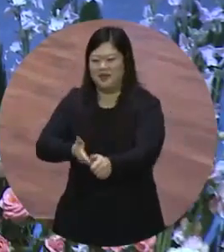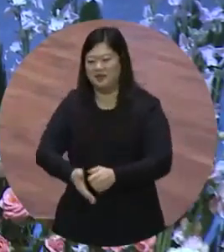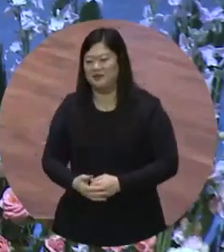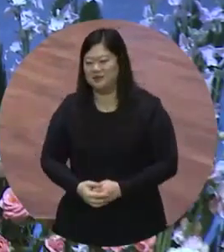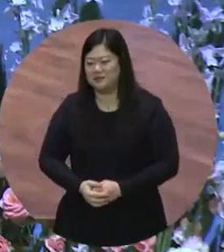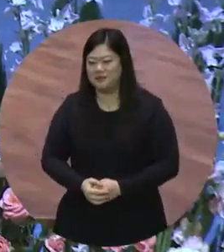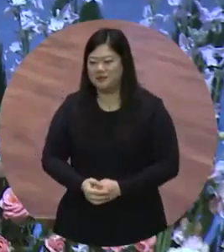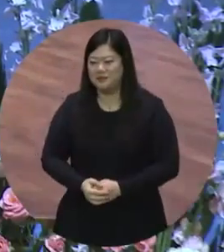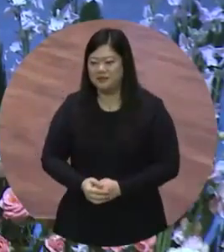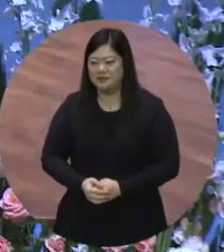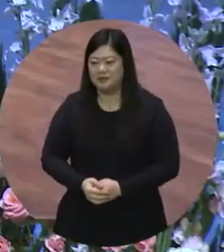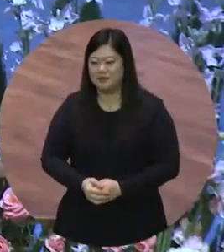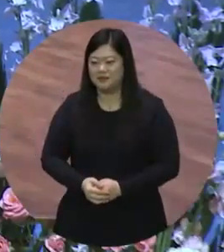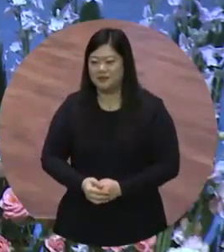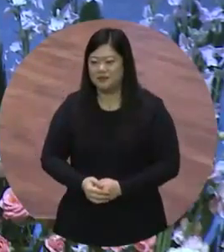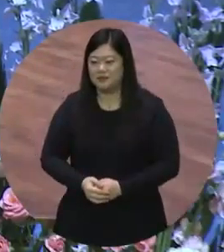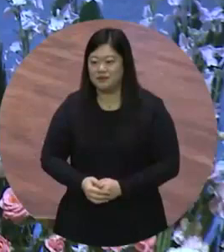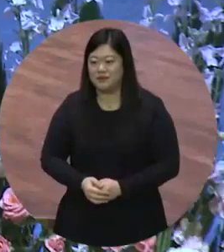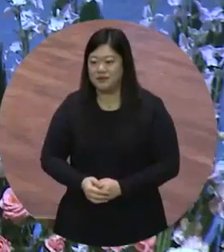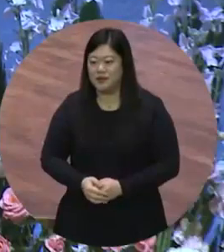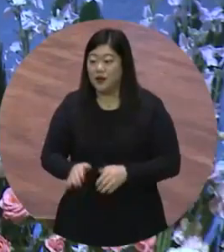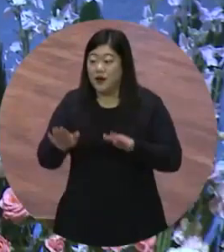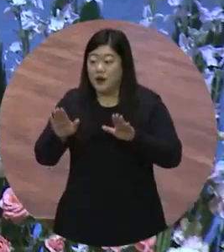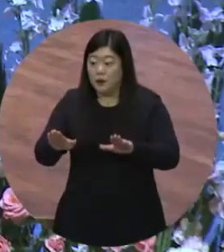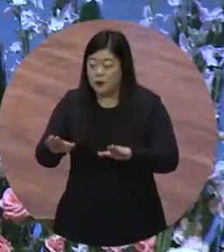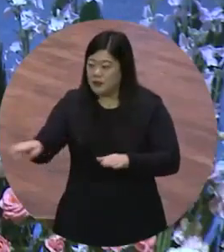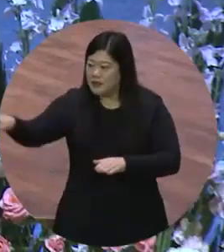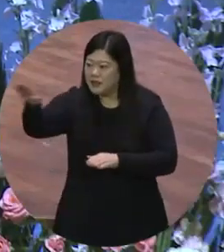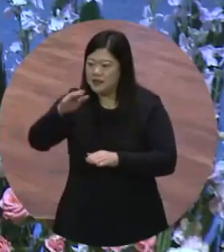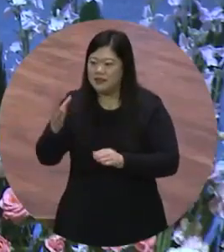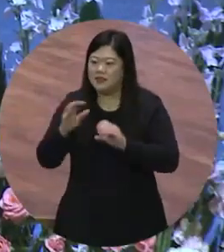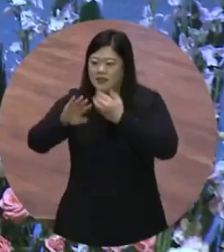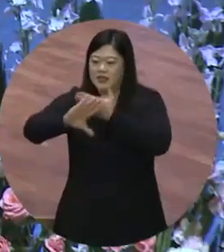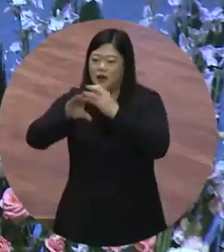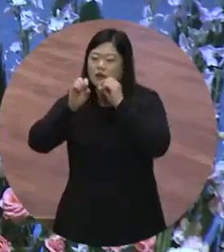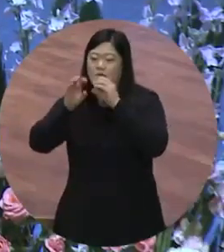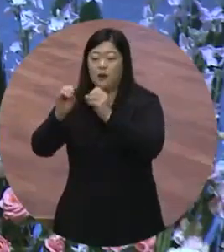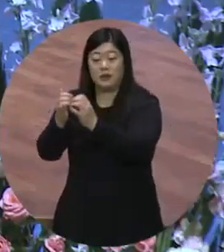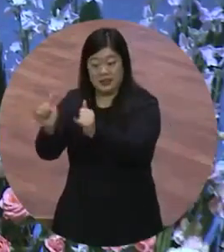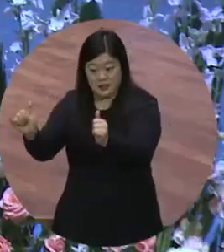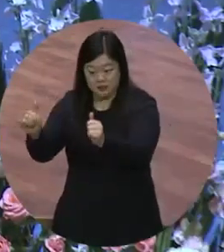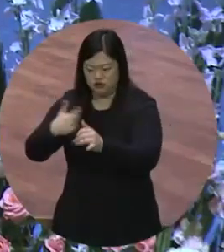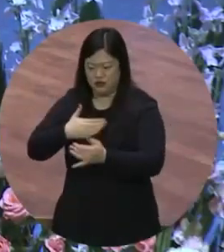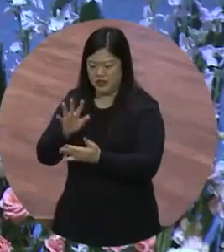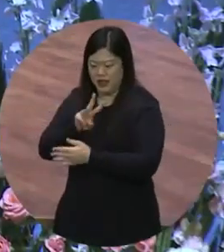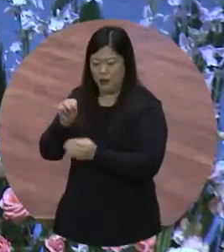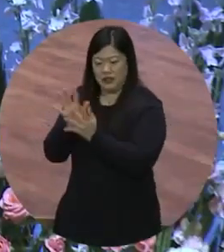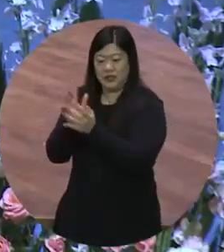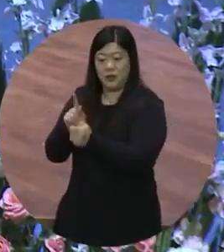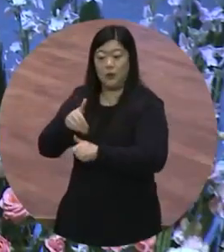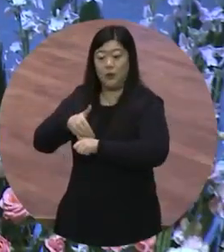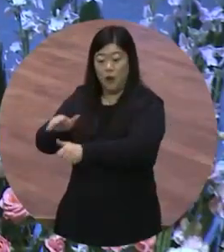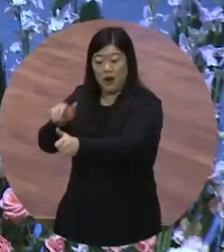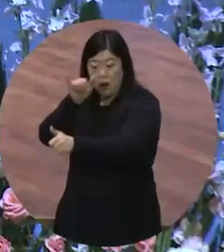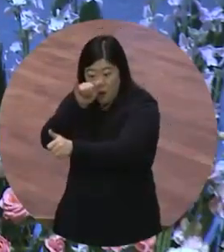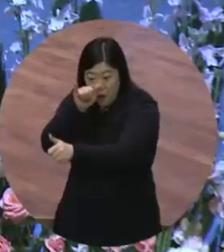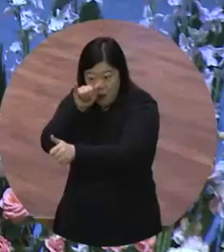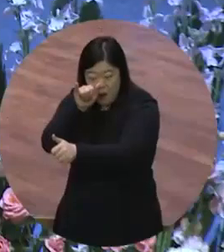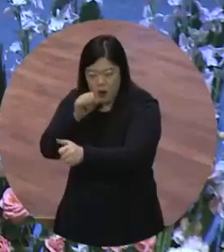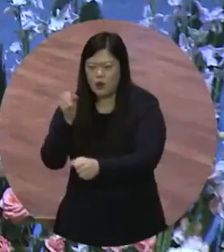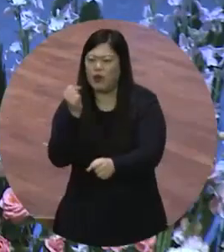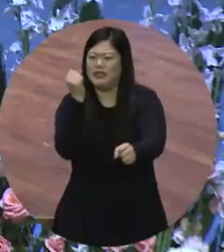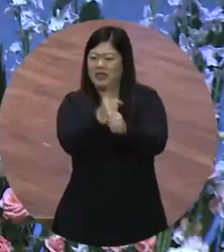이 자리에 계신 우리 예원교회에 파송하신 선교사님들, 협력하는 선교사님들과 우리 예원교회 성도들은